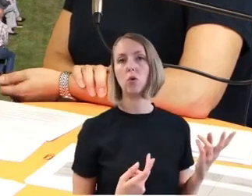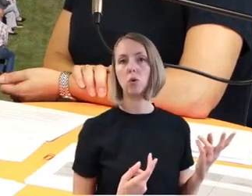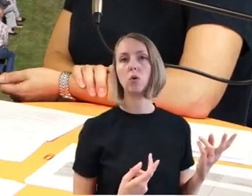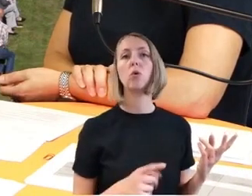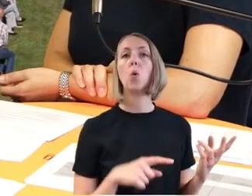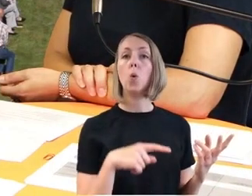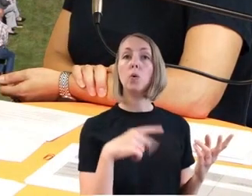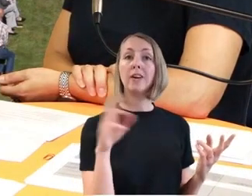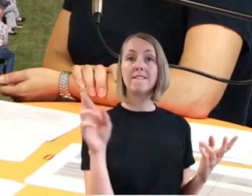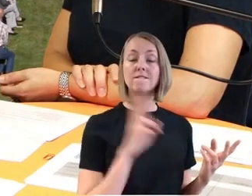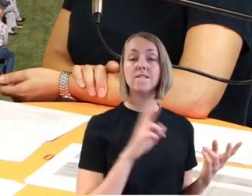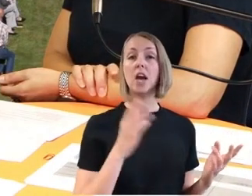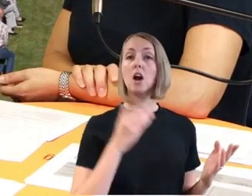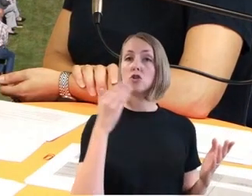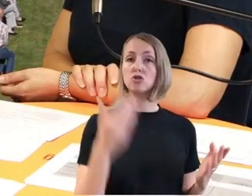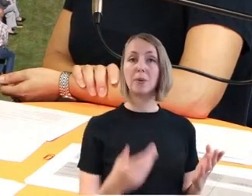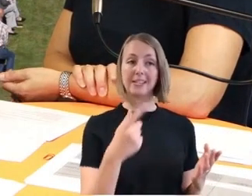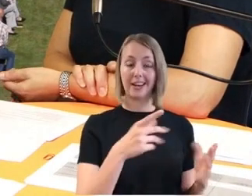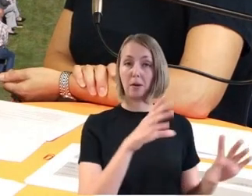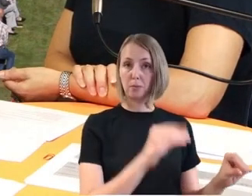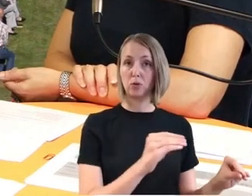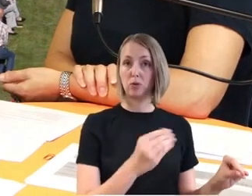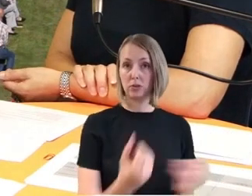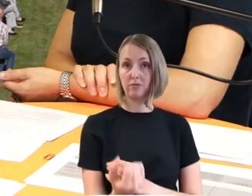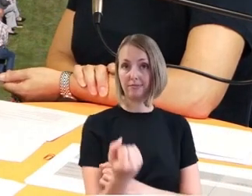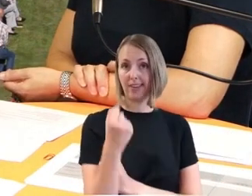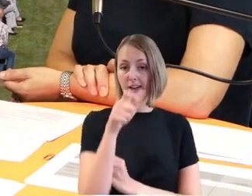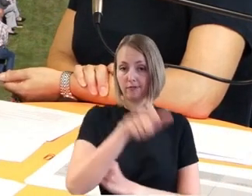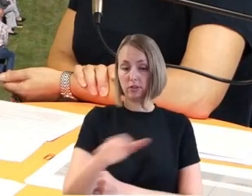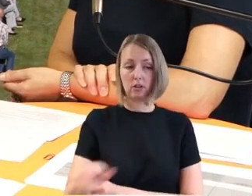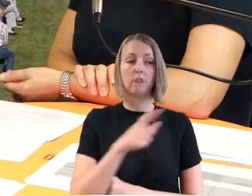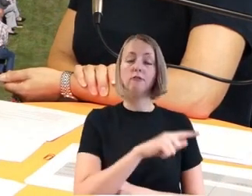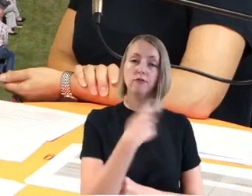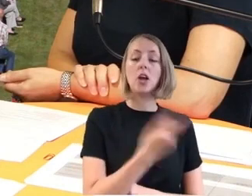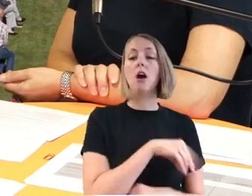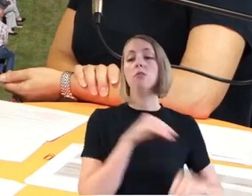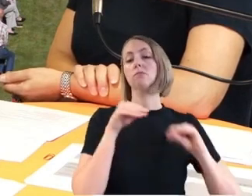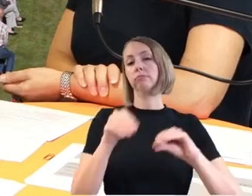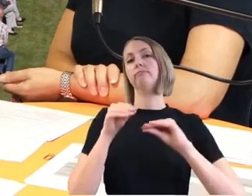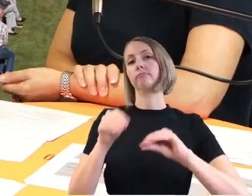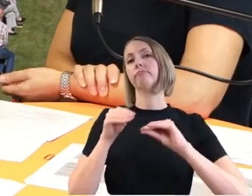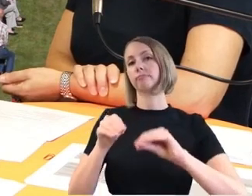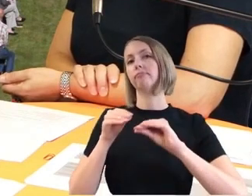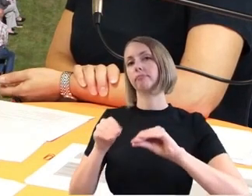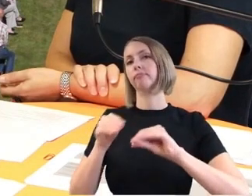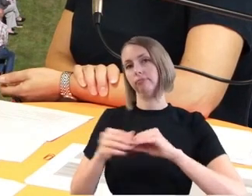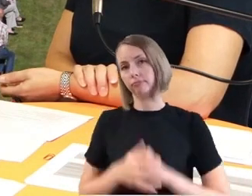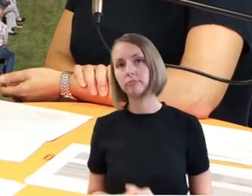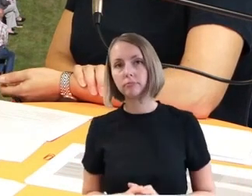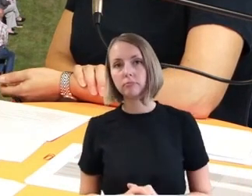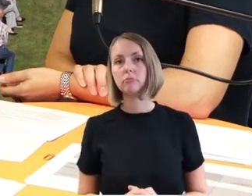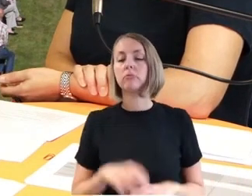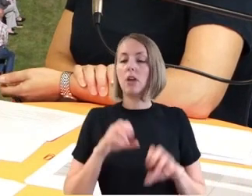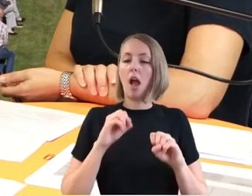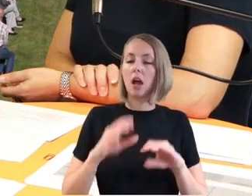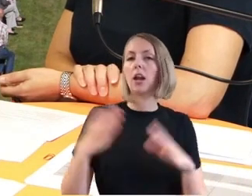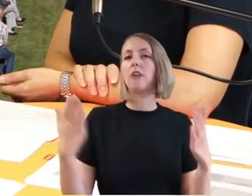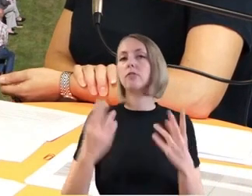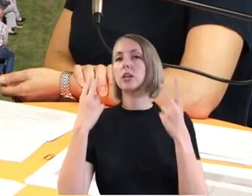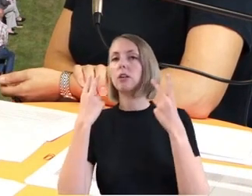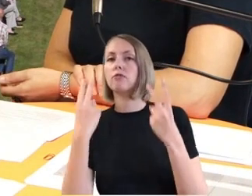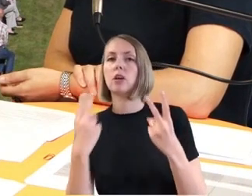später die diese messgeräte und fahrzeuge benutzten werden von uns auch mit ausgebildet zusammen mit der akademie und auch